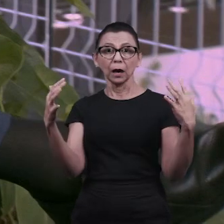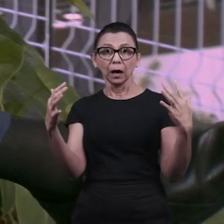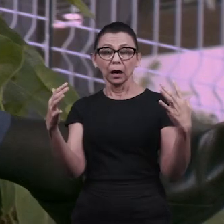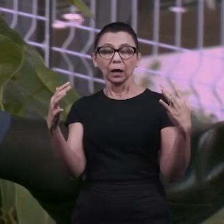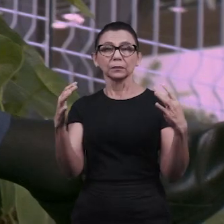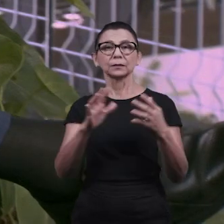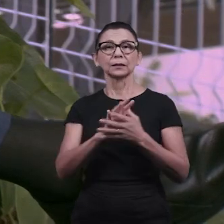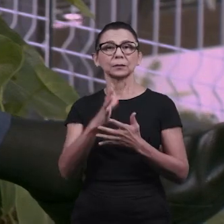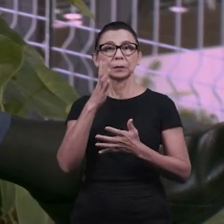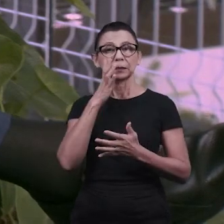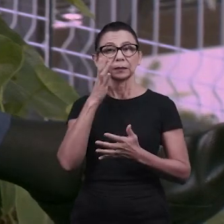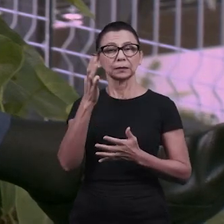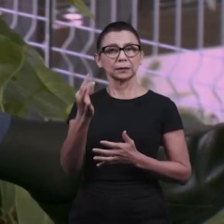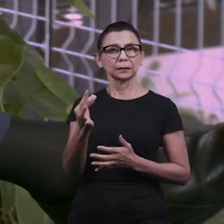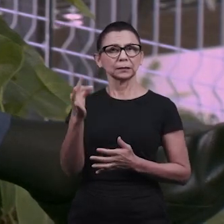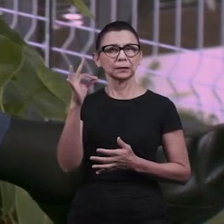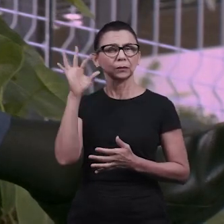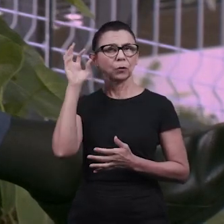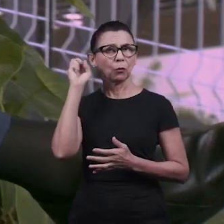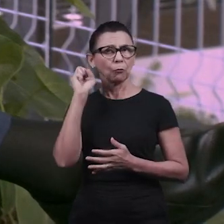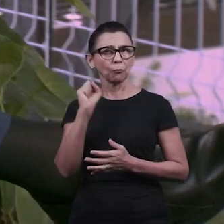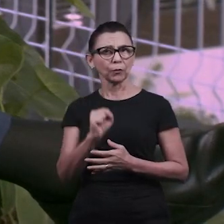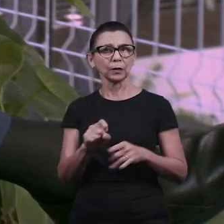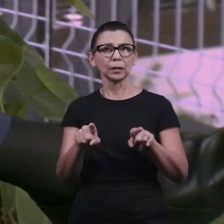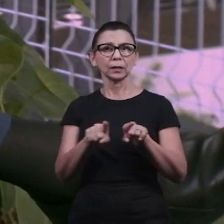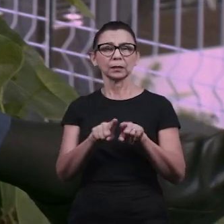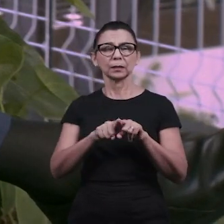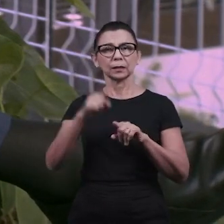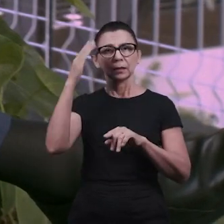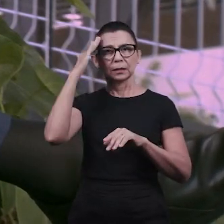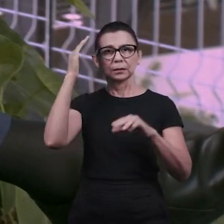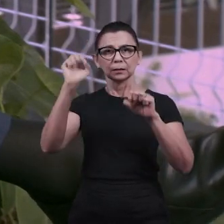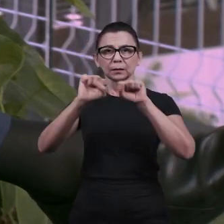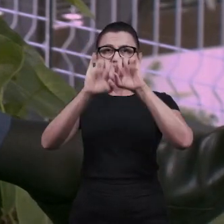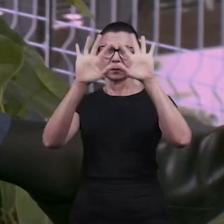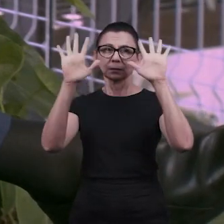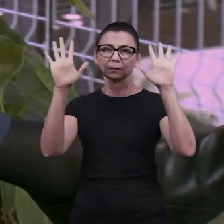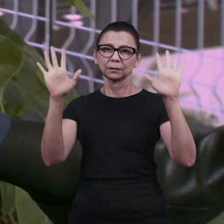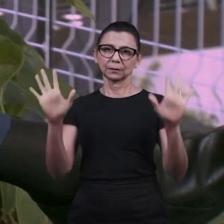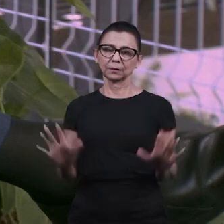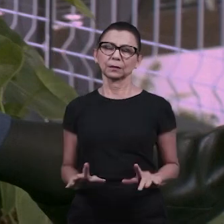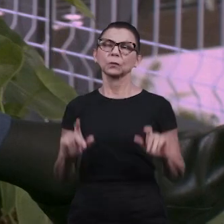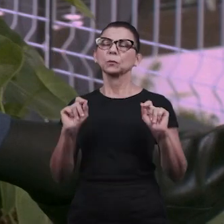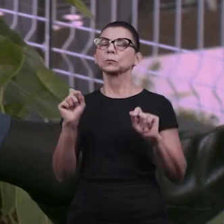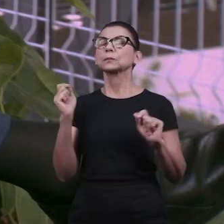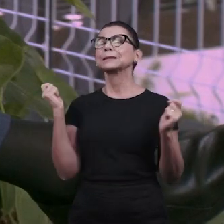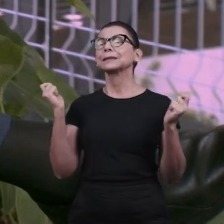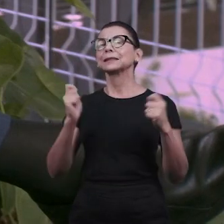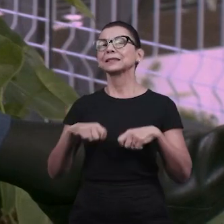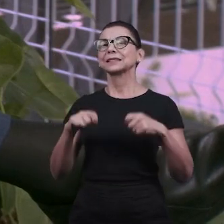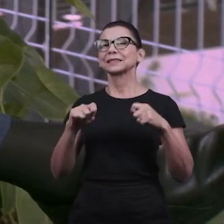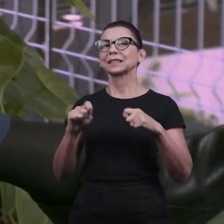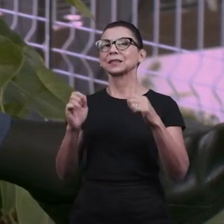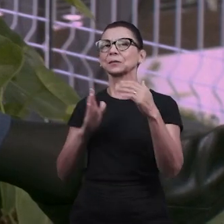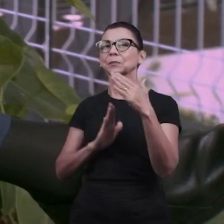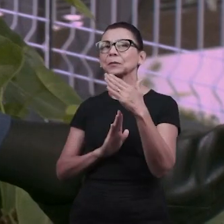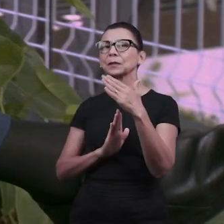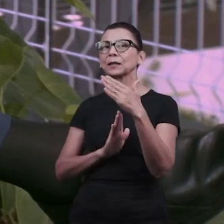nous aujourd'hui, nous puissions comprendre de manière claire ce qui est nécessaire pour entrer et